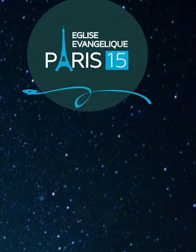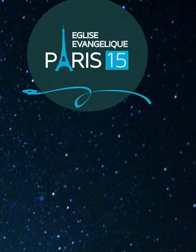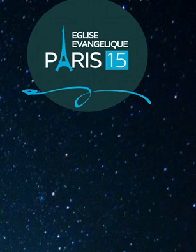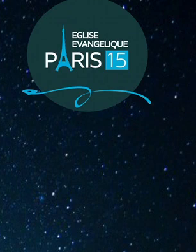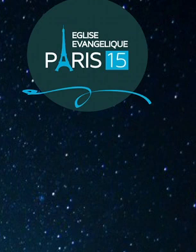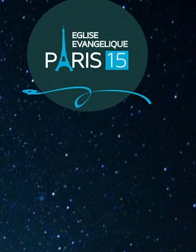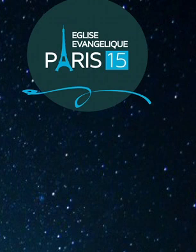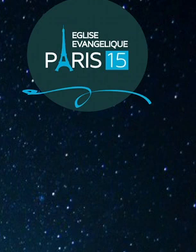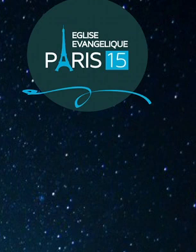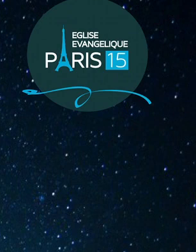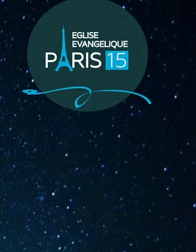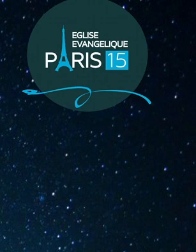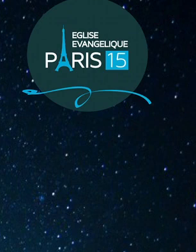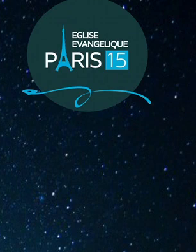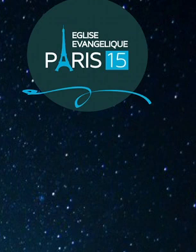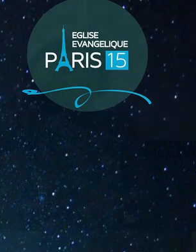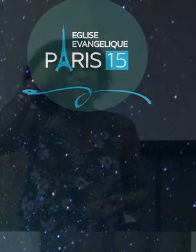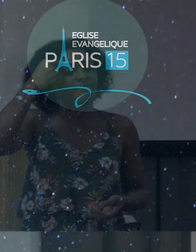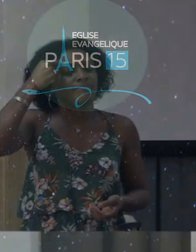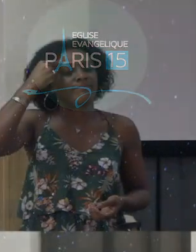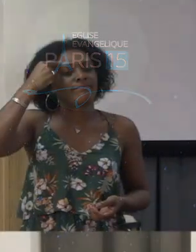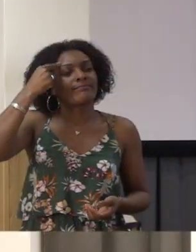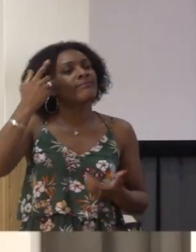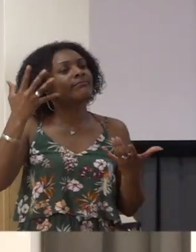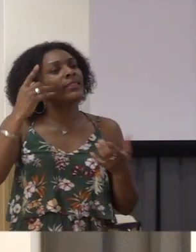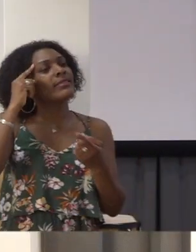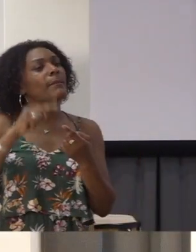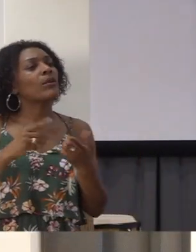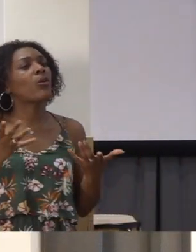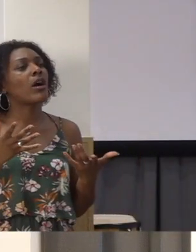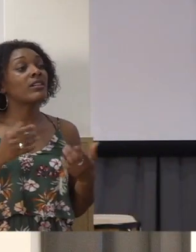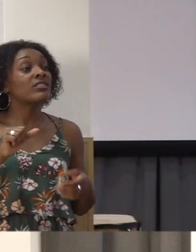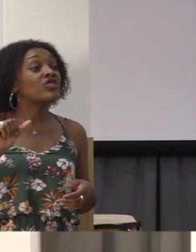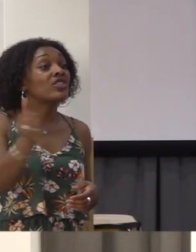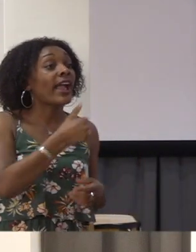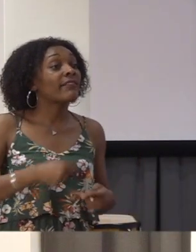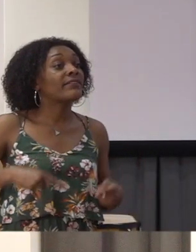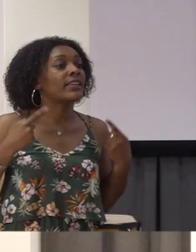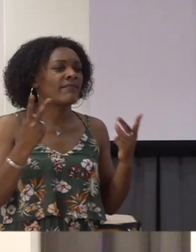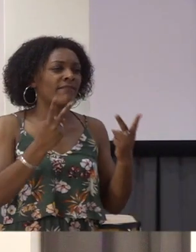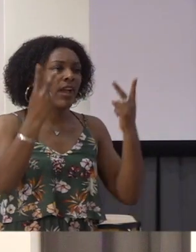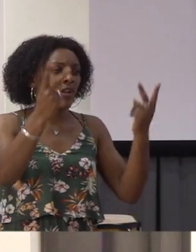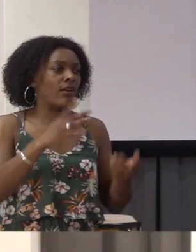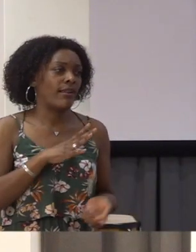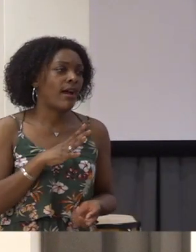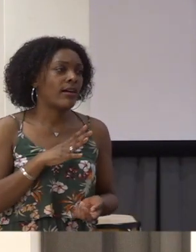La pensée que le Seigneur a mise sur mon cœur, c'était que chaque vie compte.